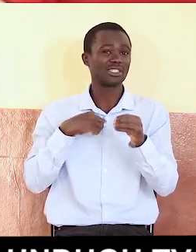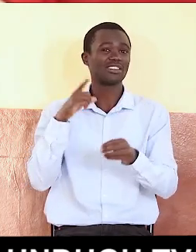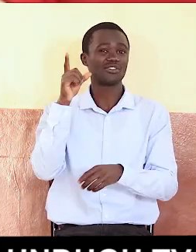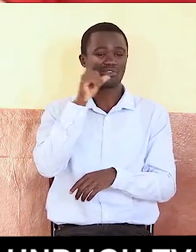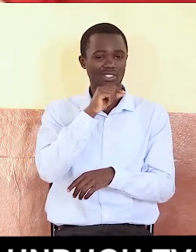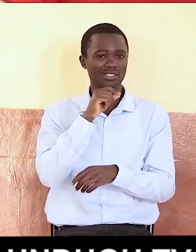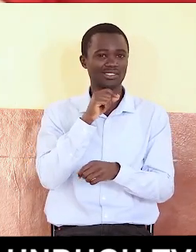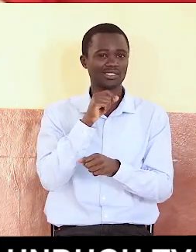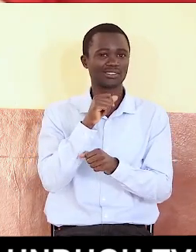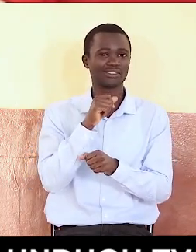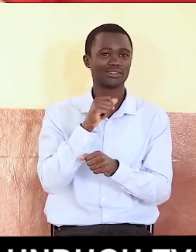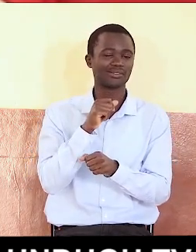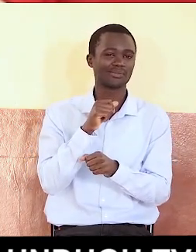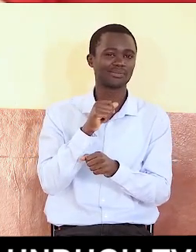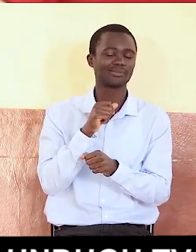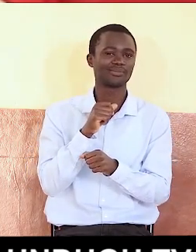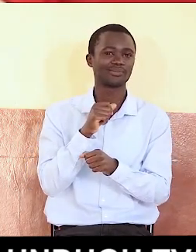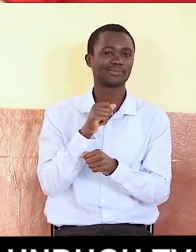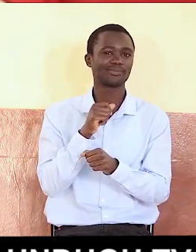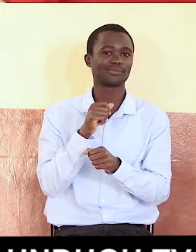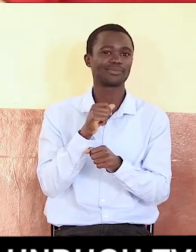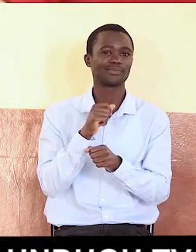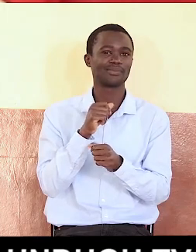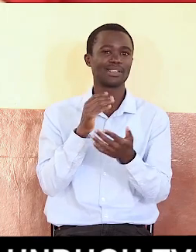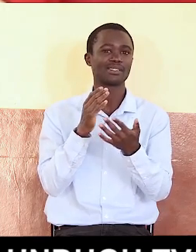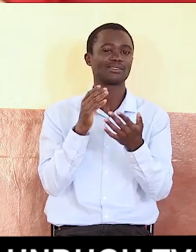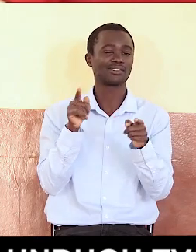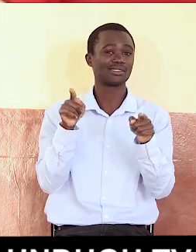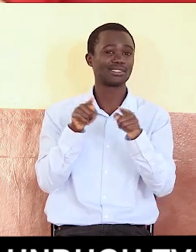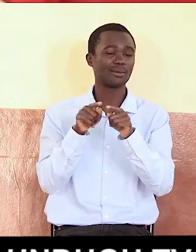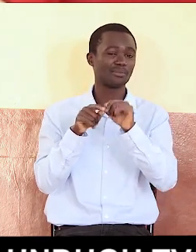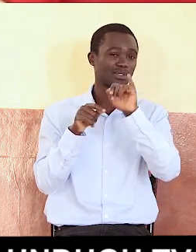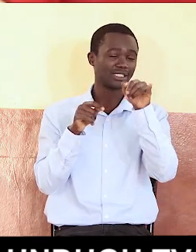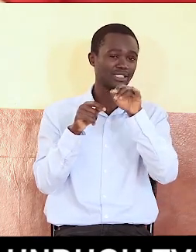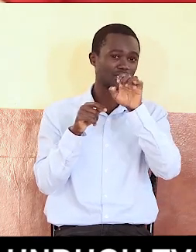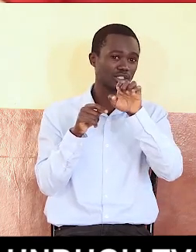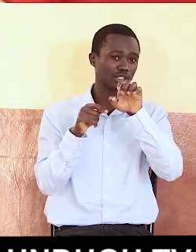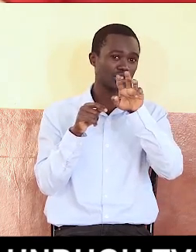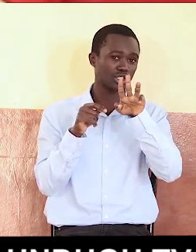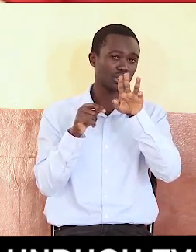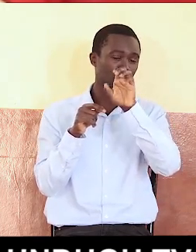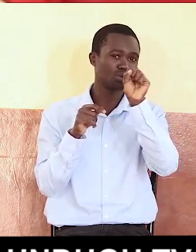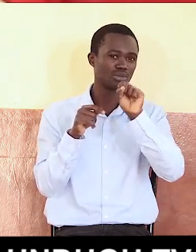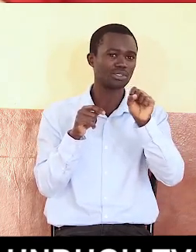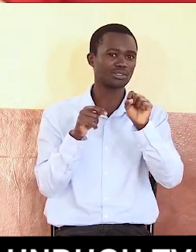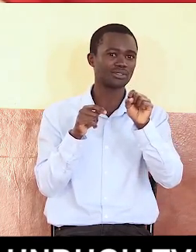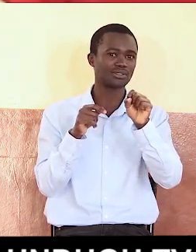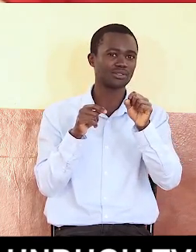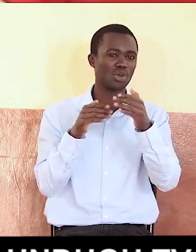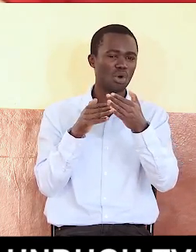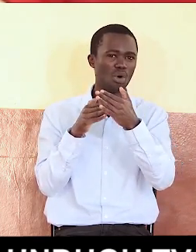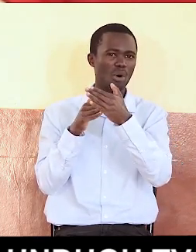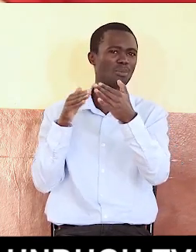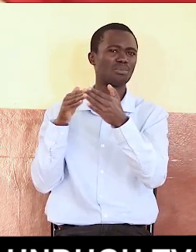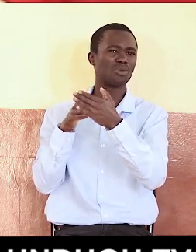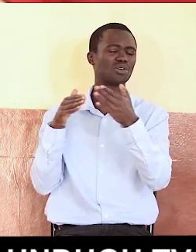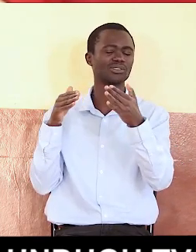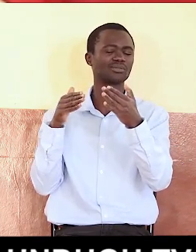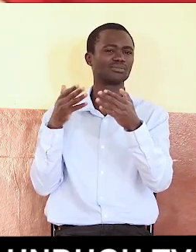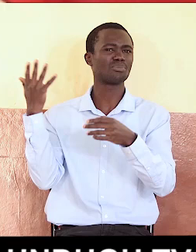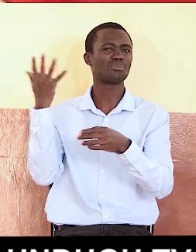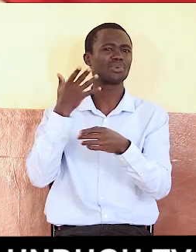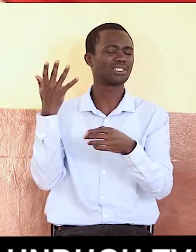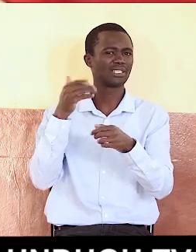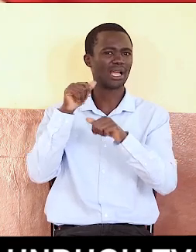Na jambo la kwanza ni kwamba Wayahudi walikuwa wanapinga sana kuhusu mahubiri juu ya kufufuka